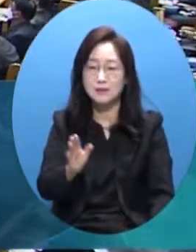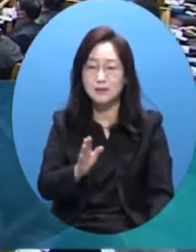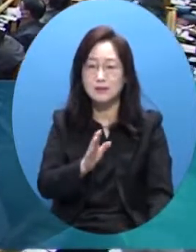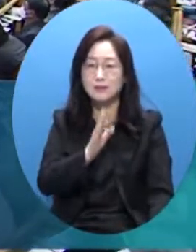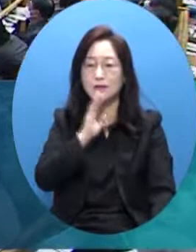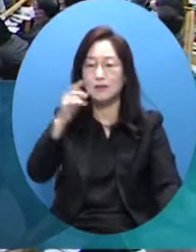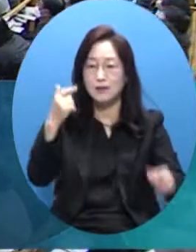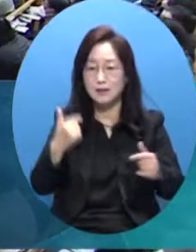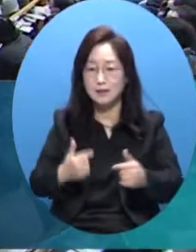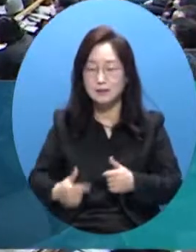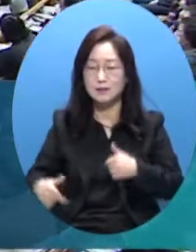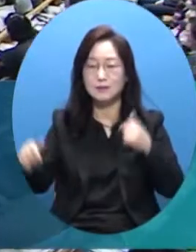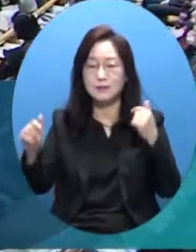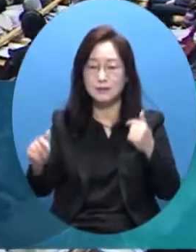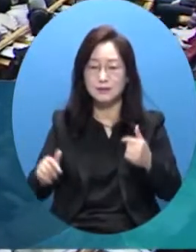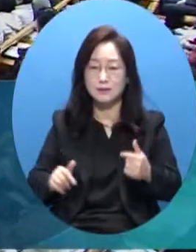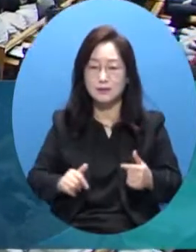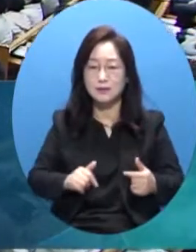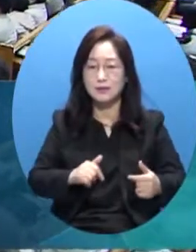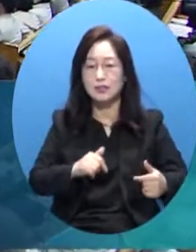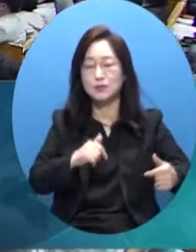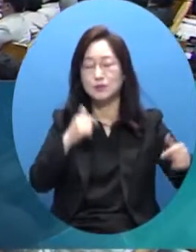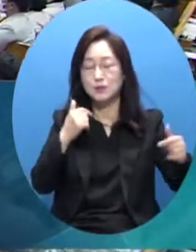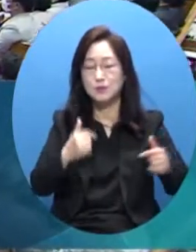서외는 잠게